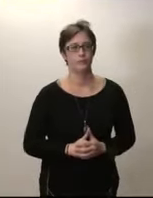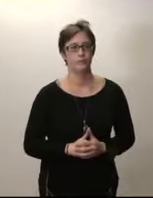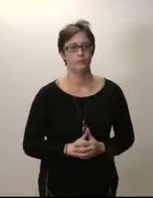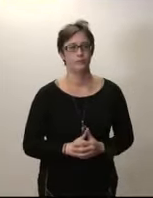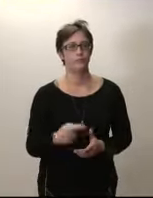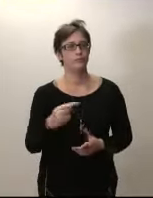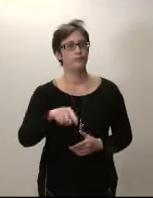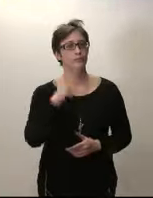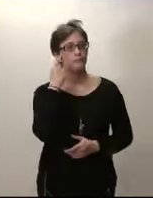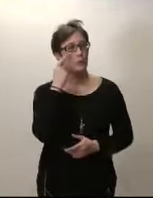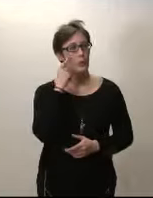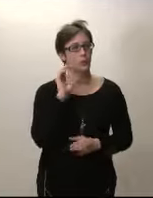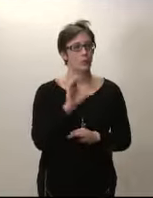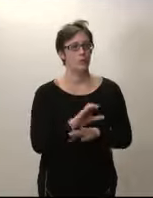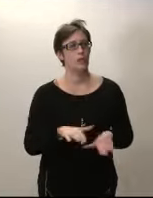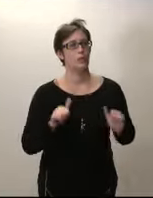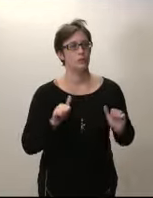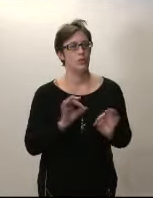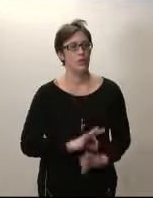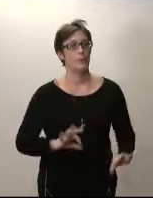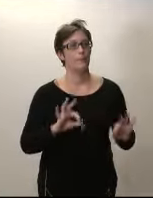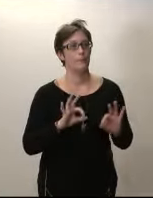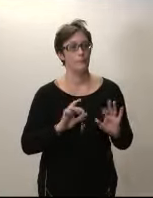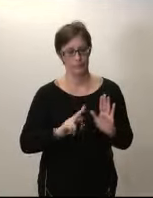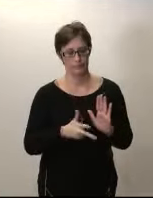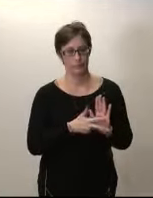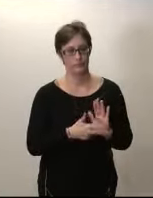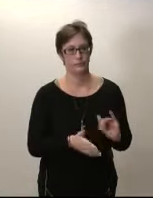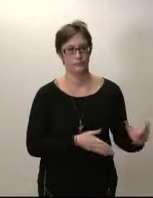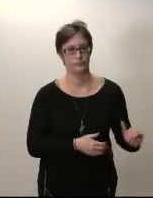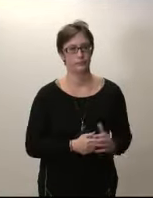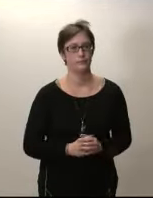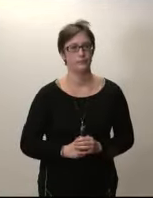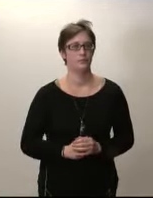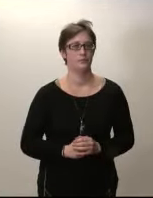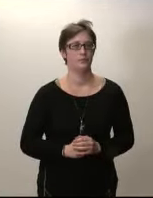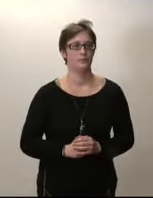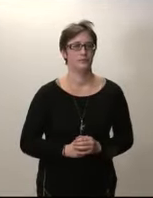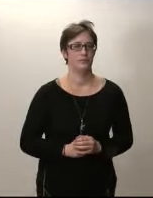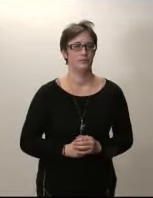2016. Pas de remarques, pas d'opposition, pas d'abstention. Ce point est donc adopté.